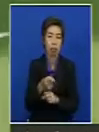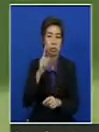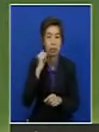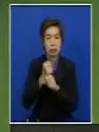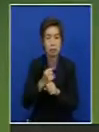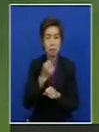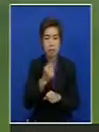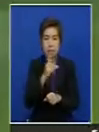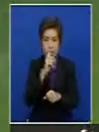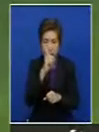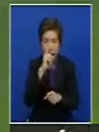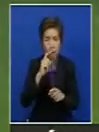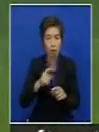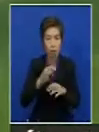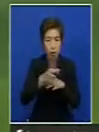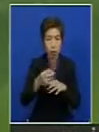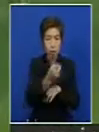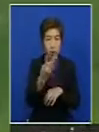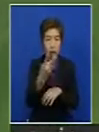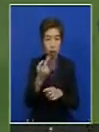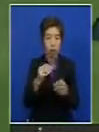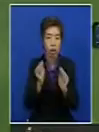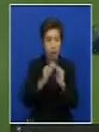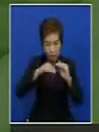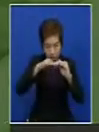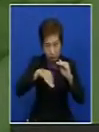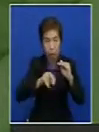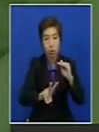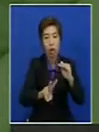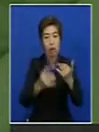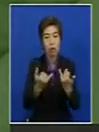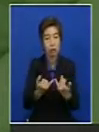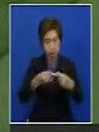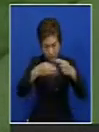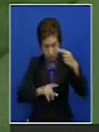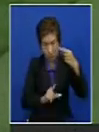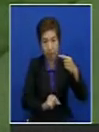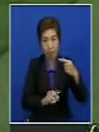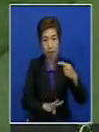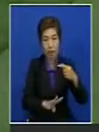กี้2หลุมสุดท้ายนะครับสกอร์รวมนั้นหล่นมาเหลือเพียงแค่2อันดับพาอยู่ที่อันดับ24ร่วมครับ